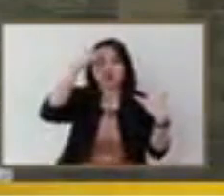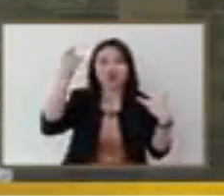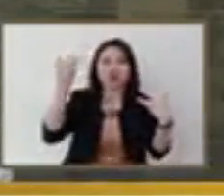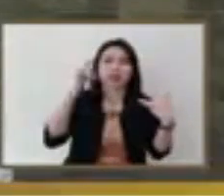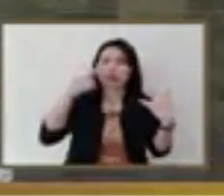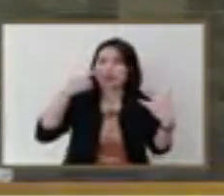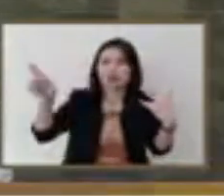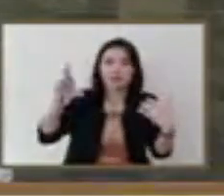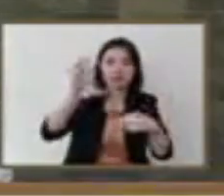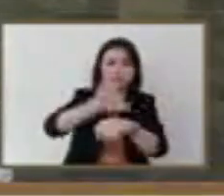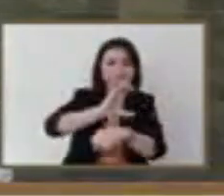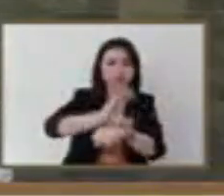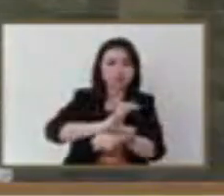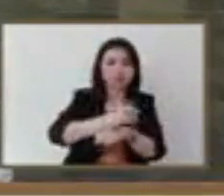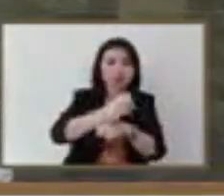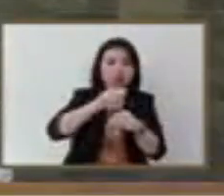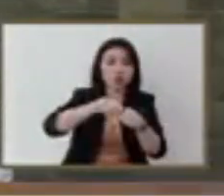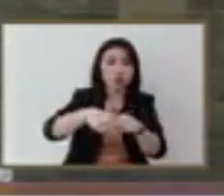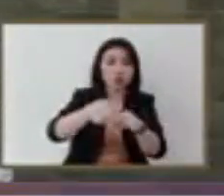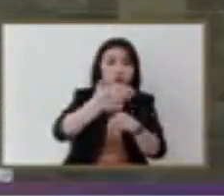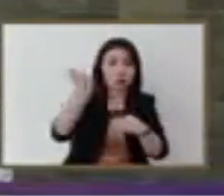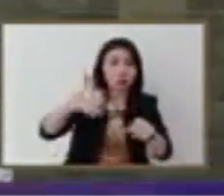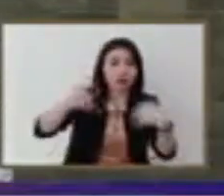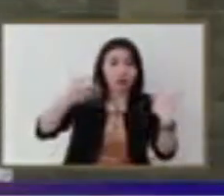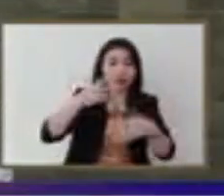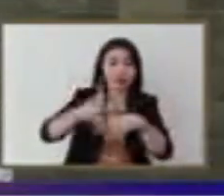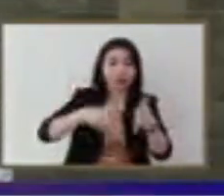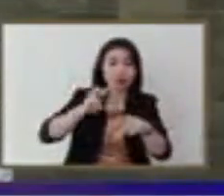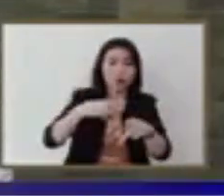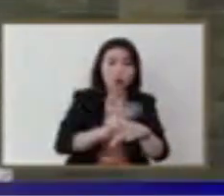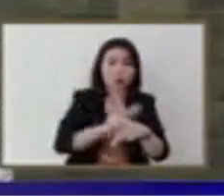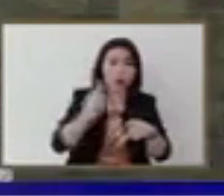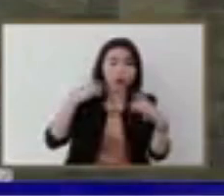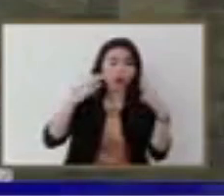Kaya kayong mga young people na nandito, you have the privilege na